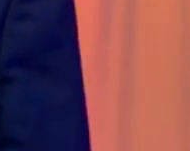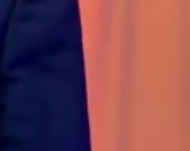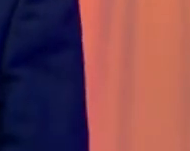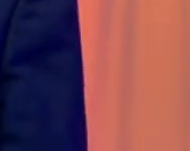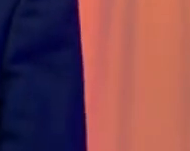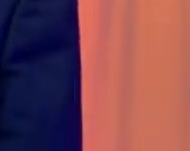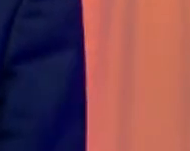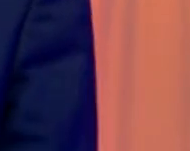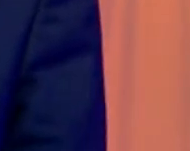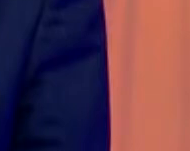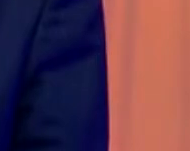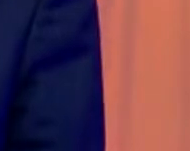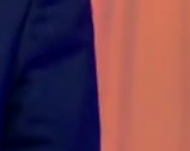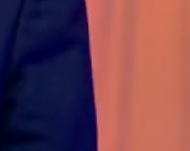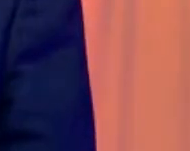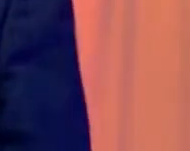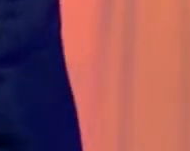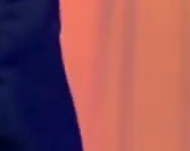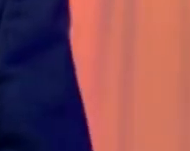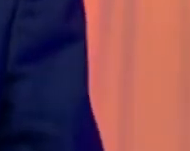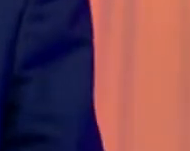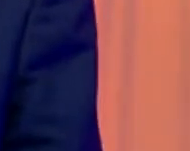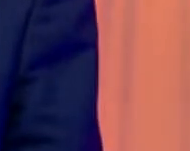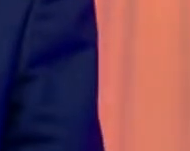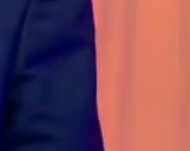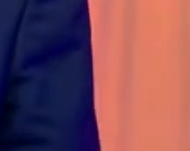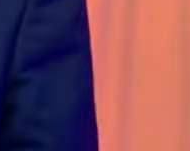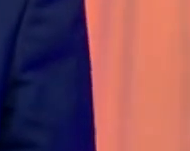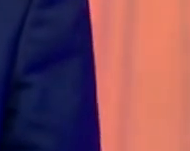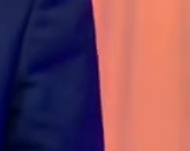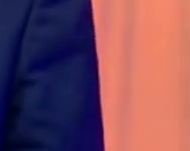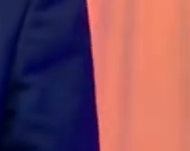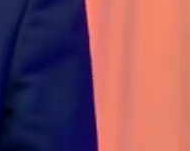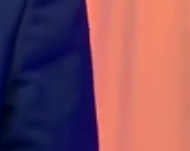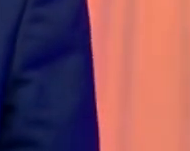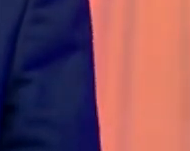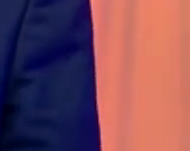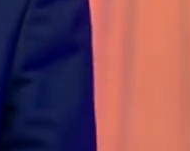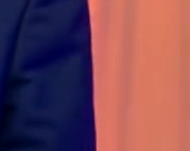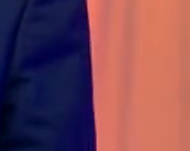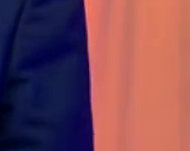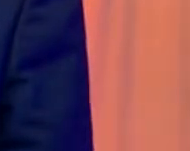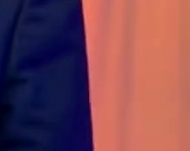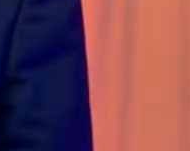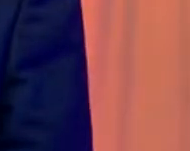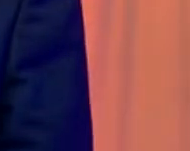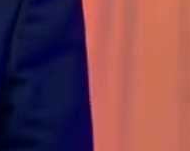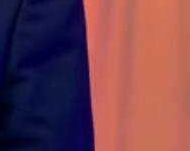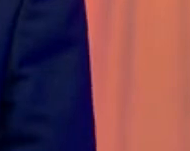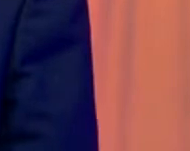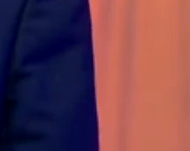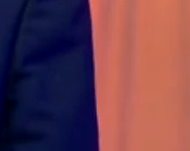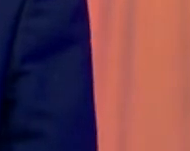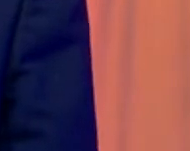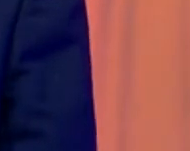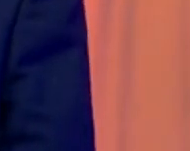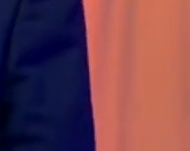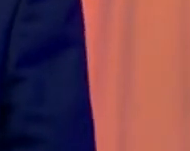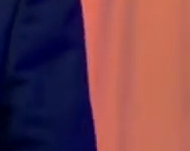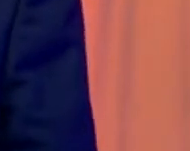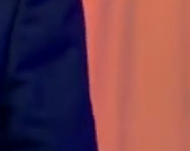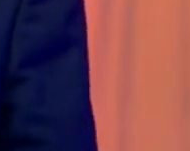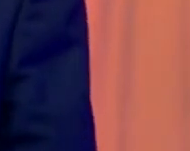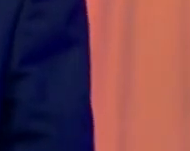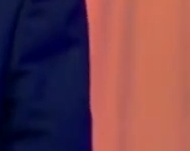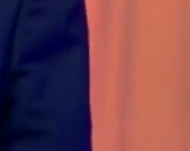leo ningependa kukuletea neno la Mungu, ama siku ya leo neno la Mungu la uzima, ambapo kwa neno la Mungu kila kitu kinapatikana. Na neno